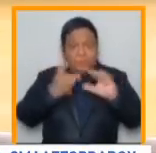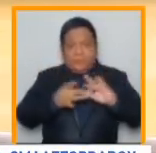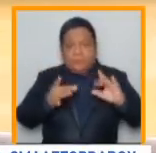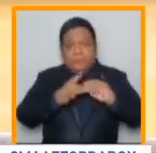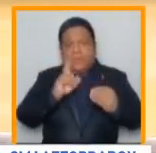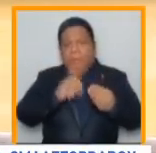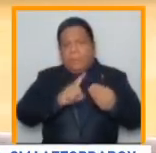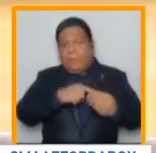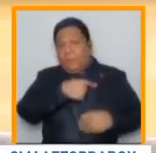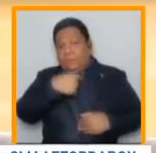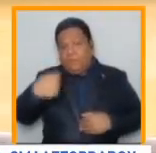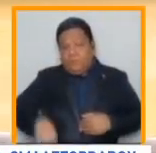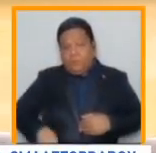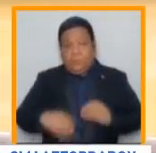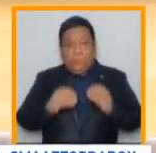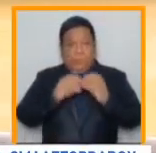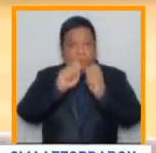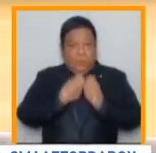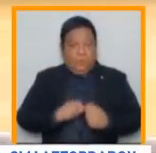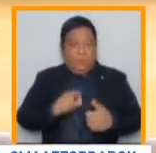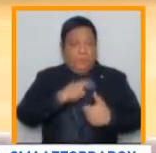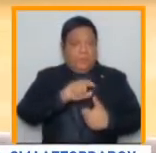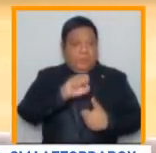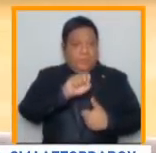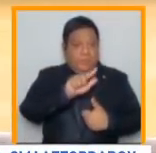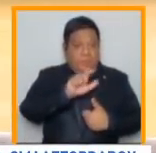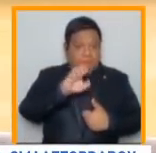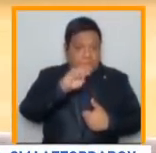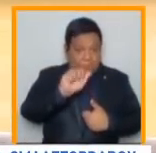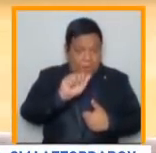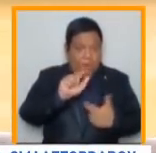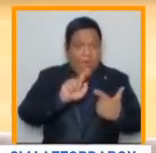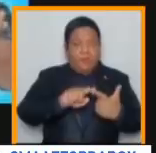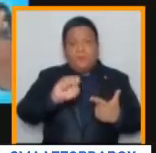Sandra Aguinaldo, JP Soriano at Ian Cruz.